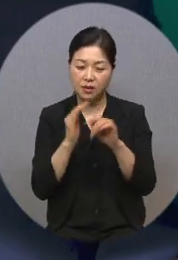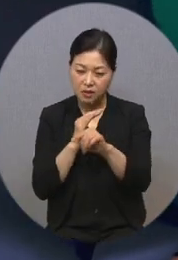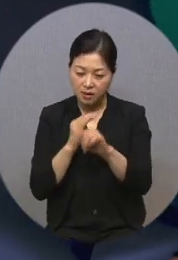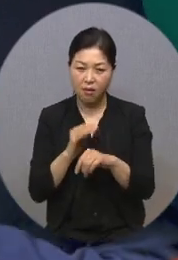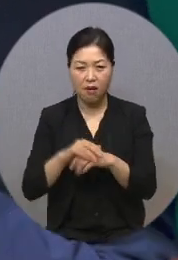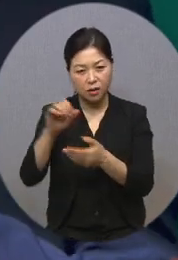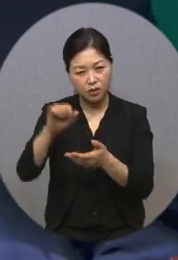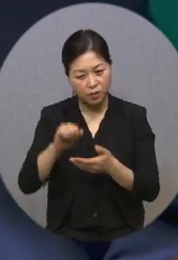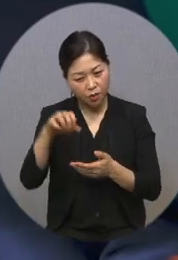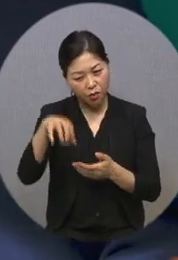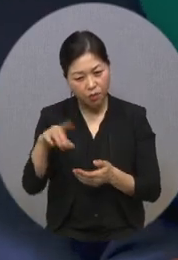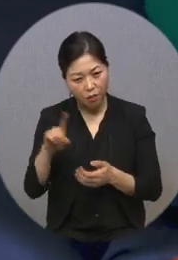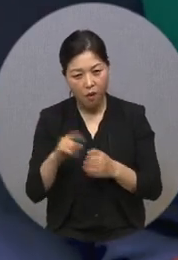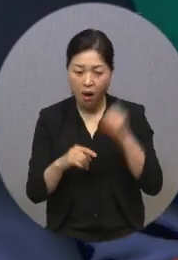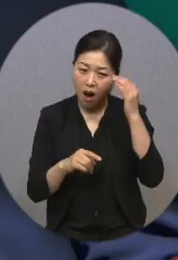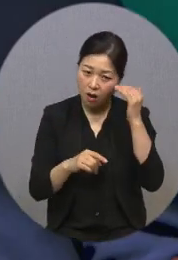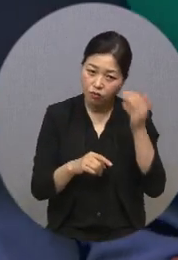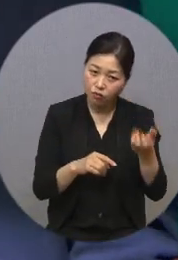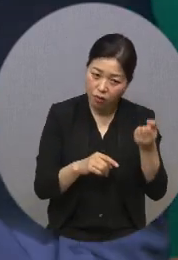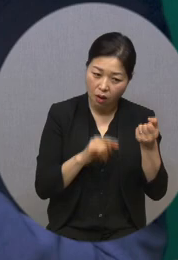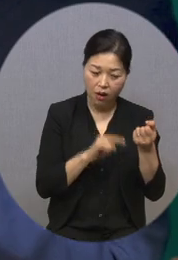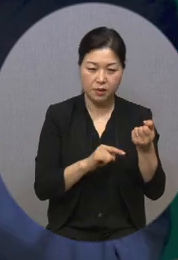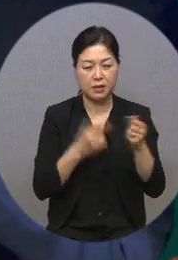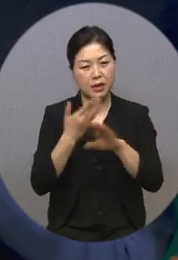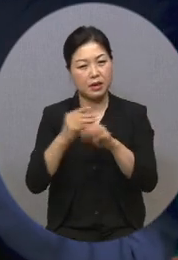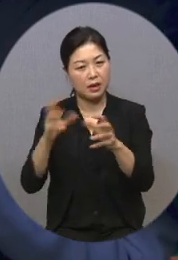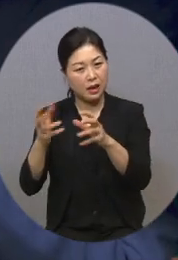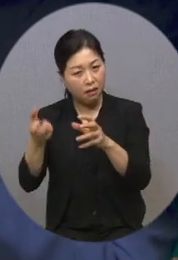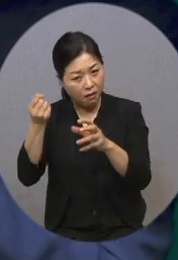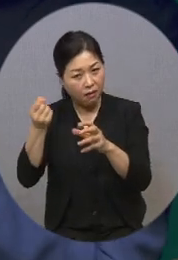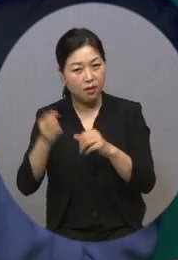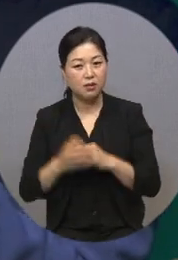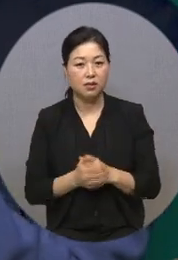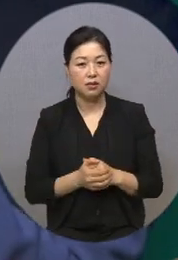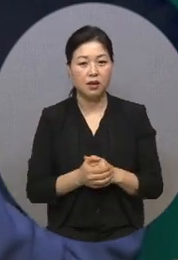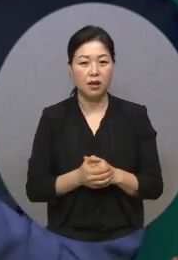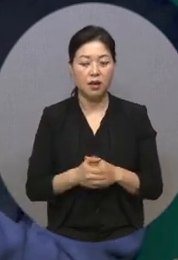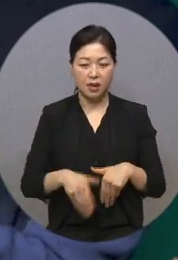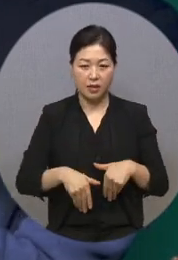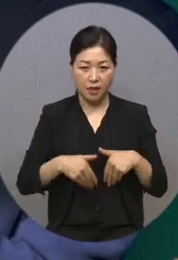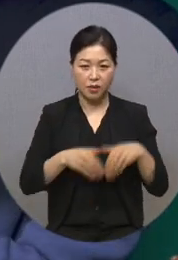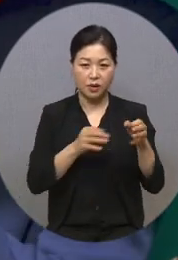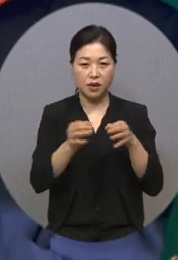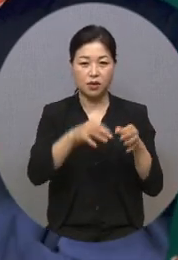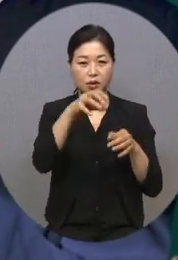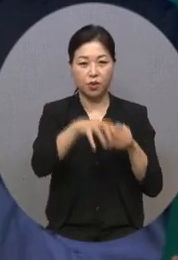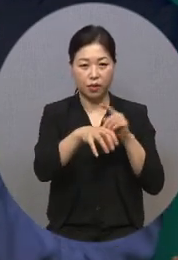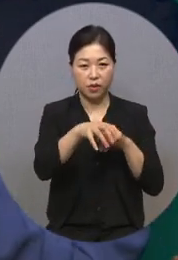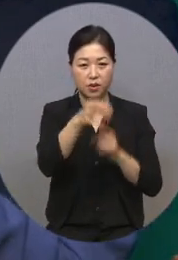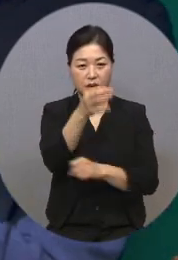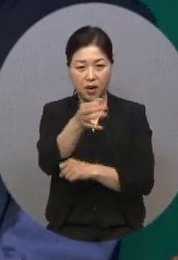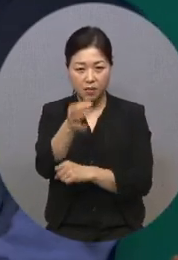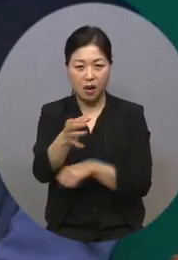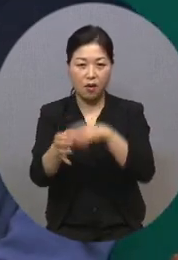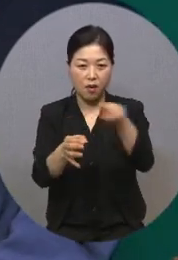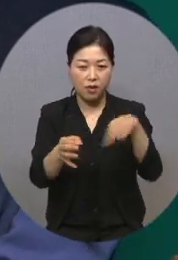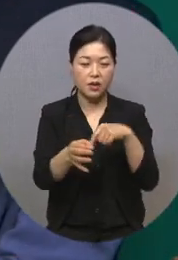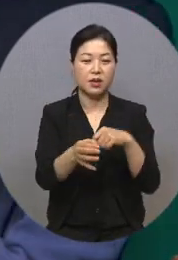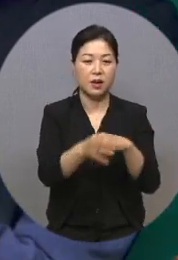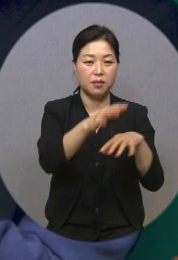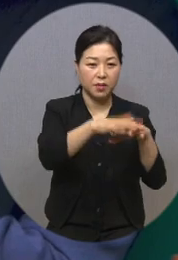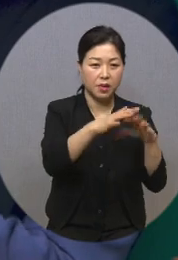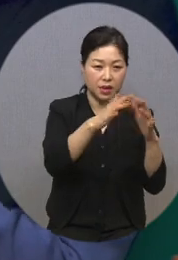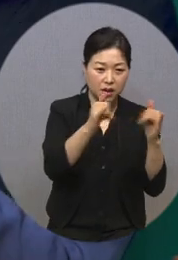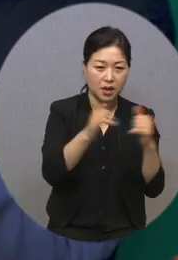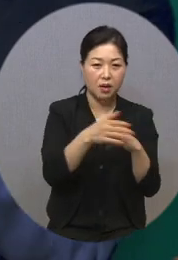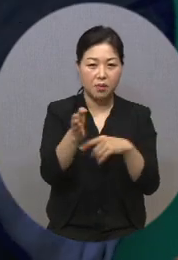나왔지? 혹시 국산 건가? 외국 건가? 근데 남도장터에서 구매를 하면은 남도의 농민, 어민